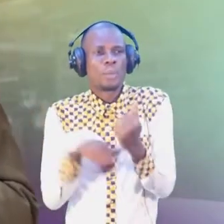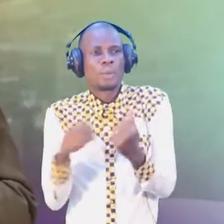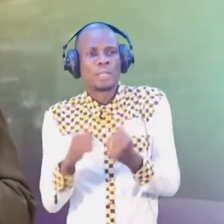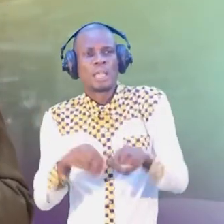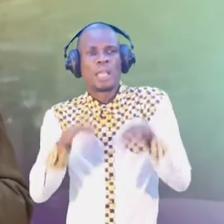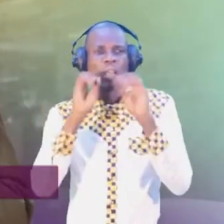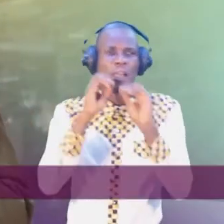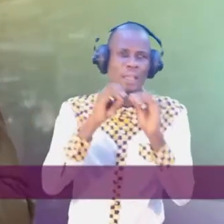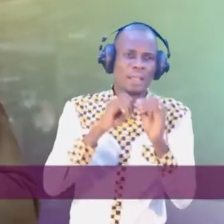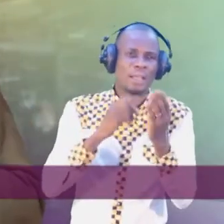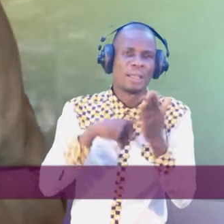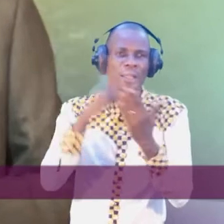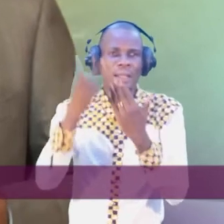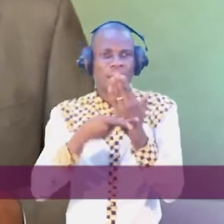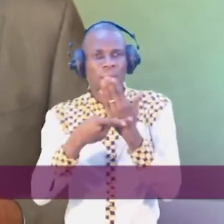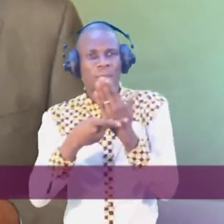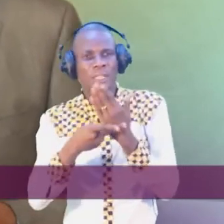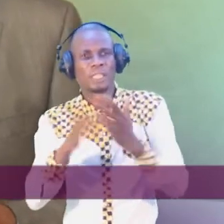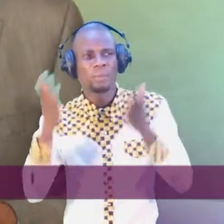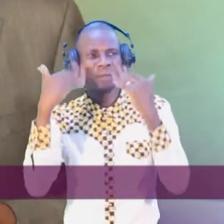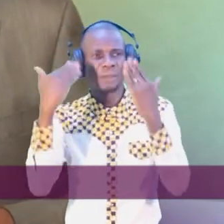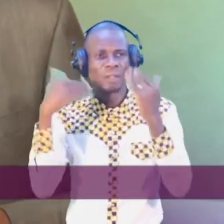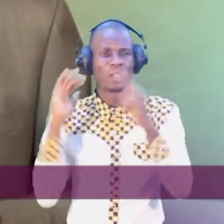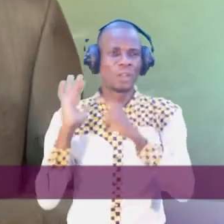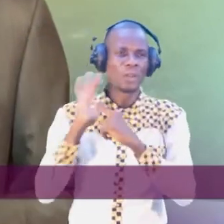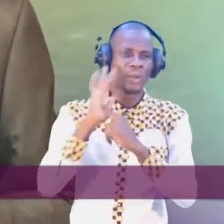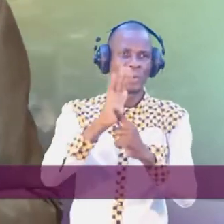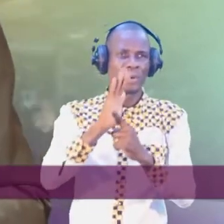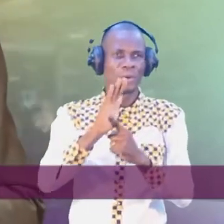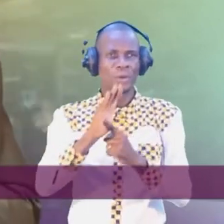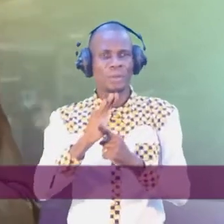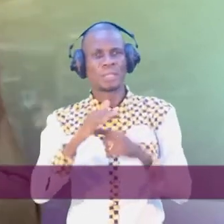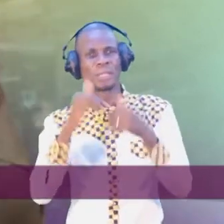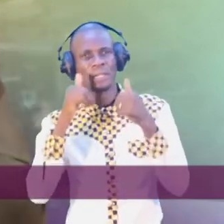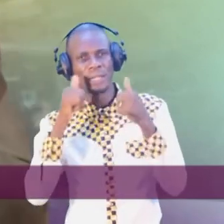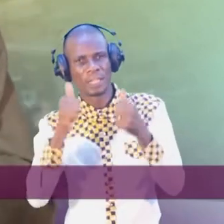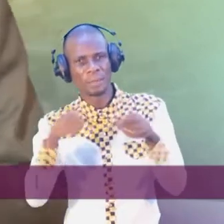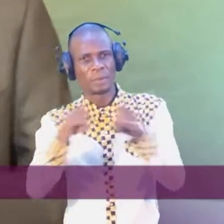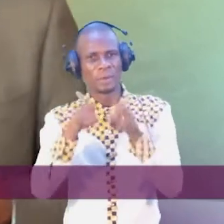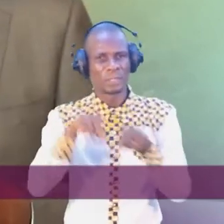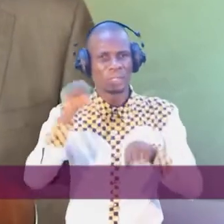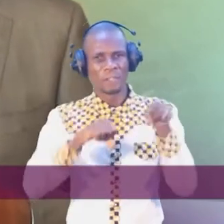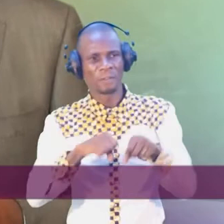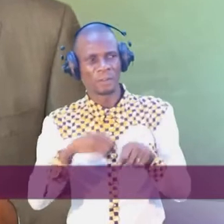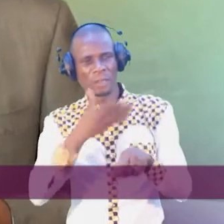qui penza qu'on l'a de la mampe, bah comme à qui a mon a kata mikana minen et bande qu'on va s'allait qui Research Center.